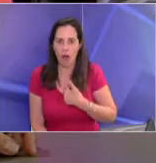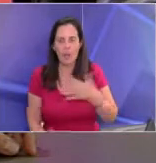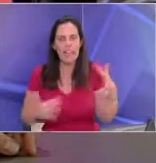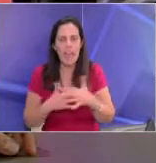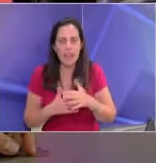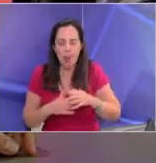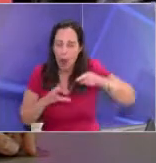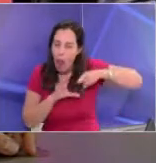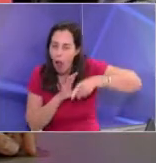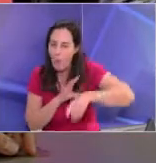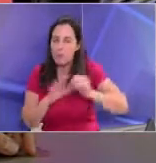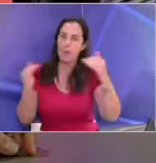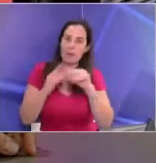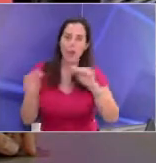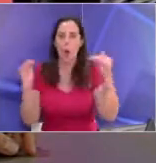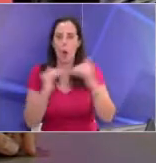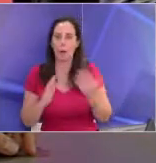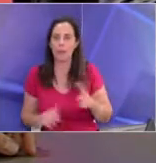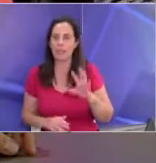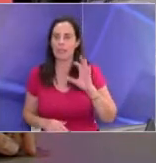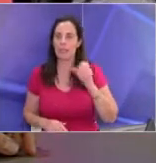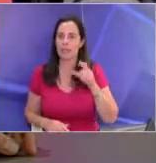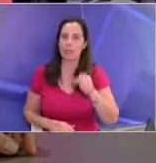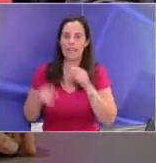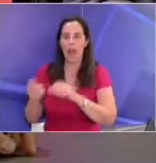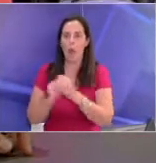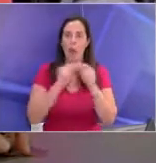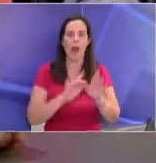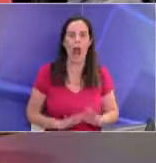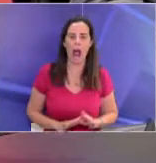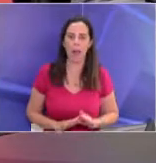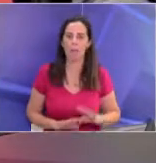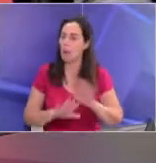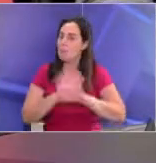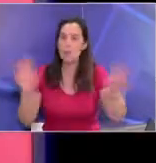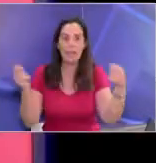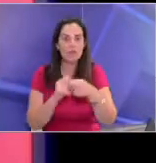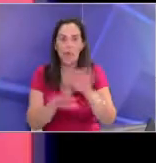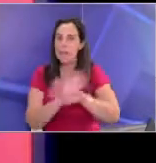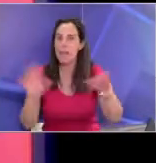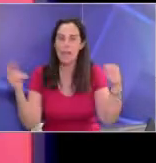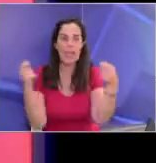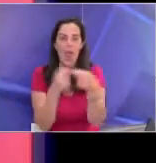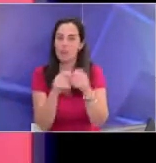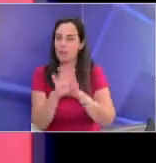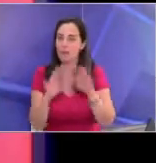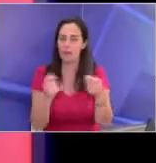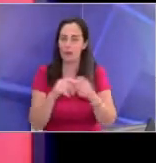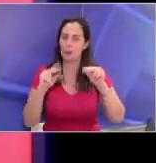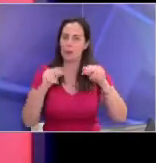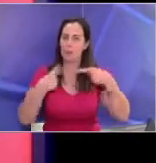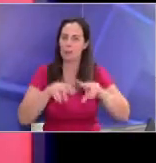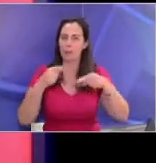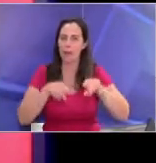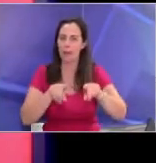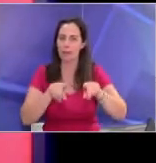ונבדוק בציציות, אם זה מתאים, לא מתאים, האם זה ככה או לא ככה. בלי קשר, זה לא סיפור בדיוני. רגע, אתה הרבה סיפרת איך השתיקו